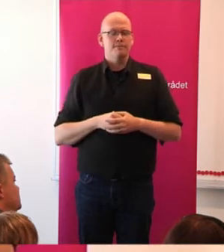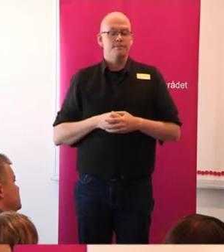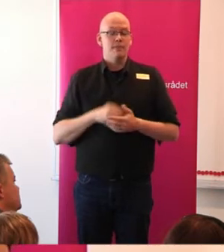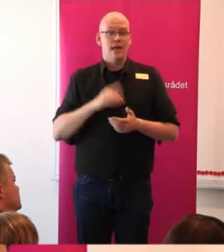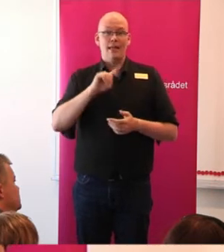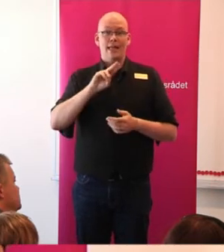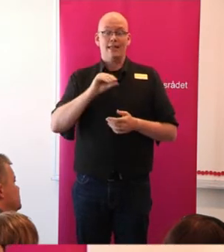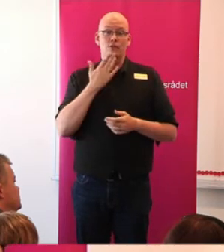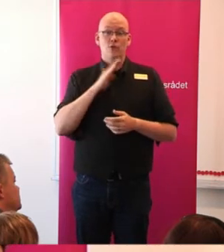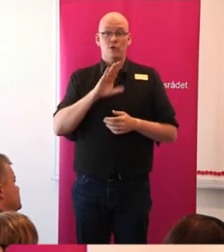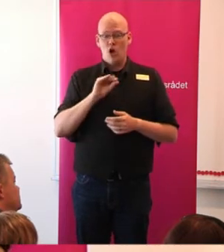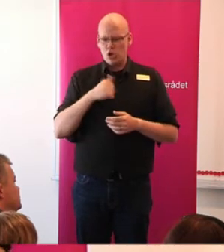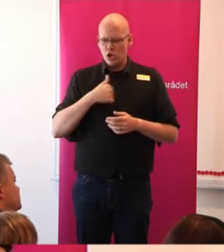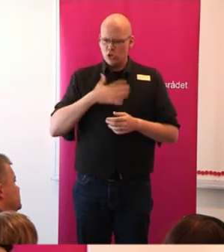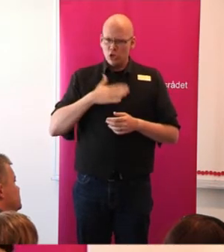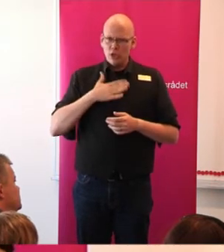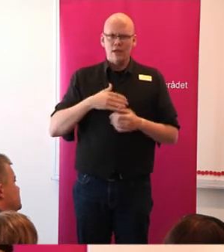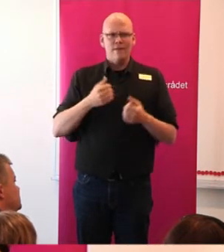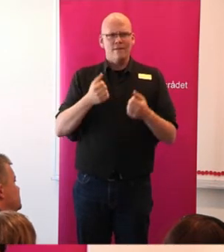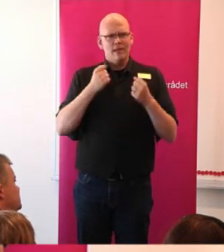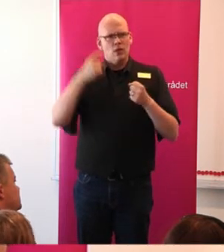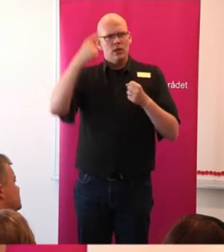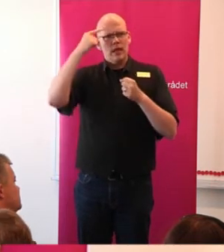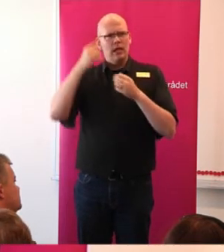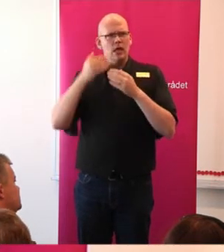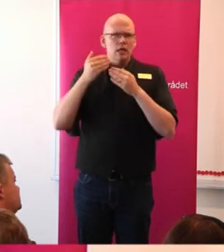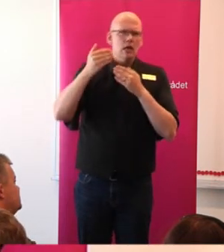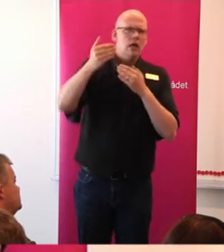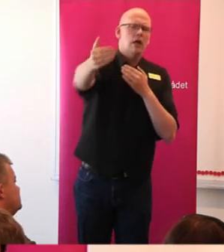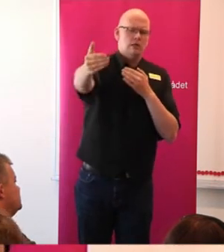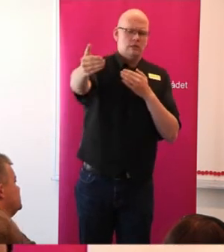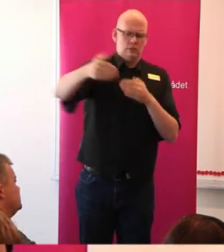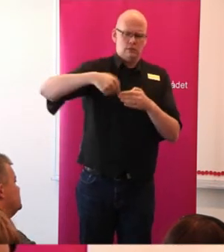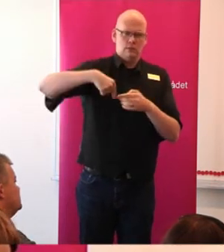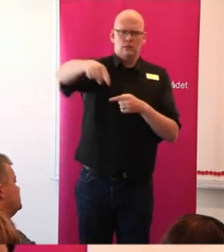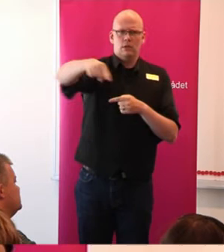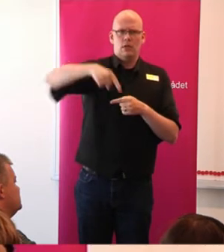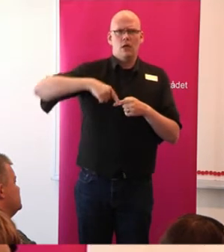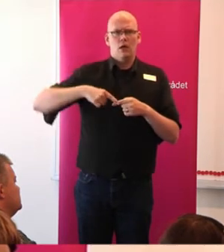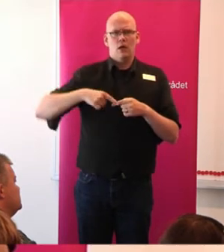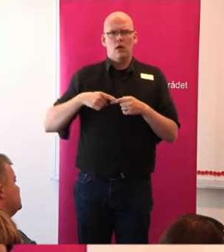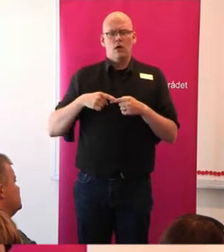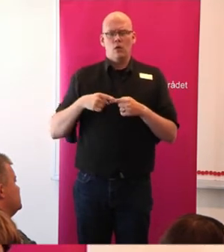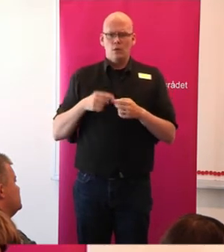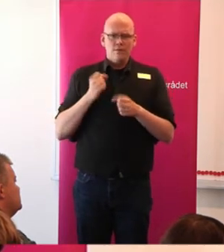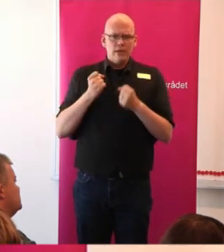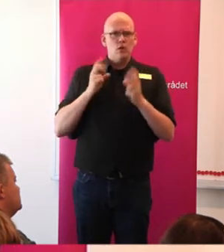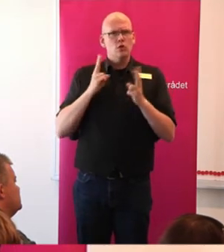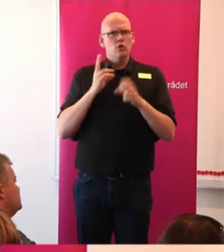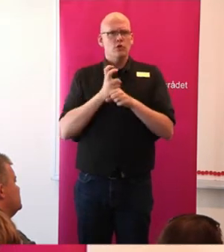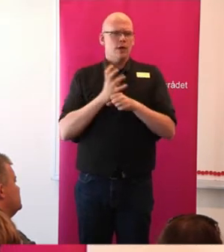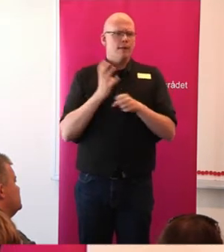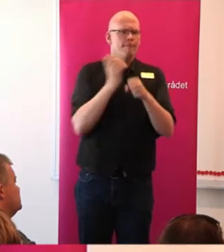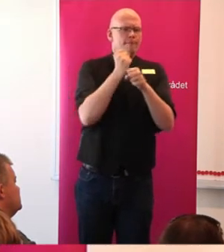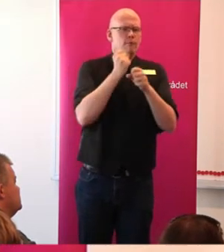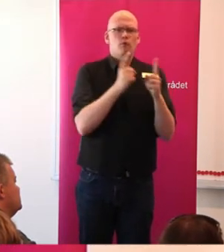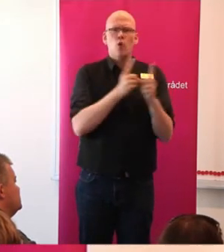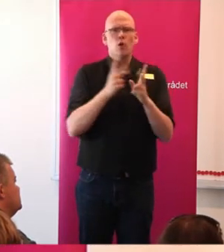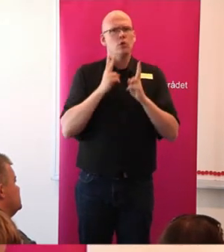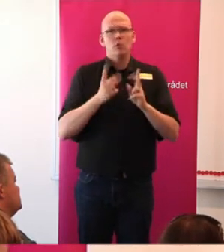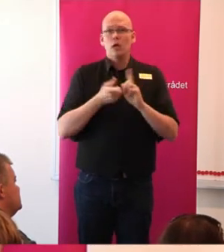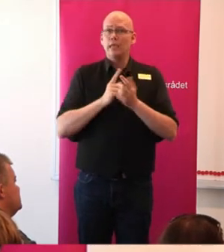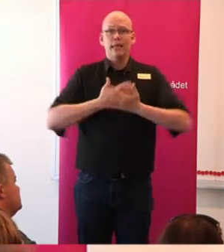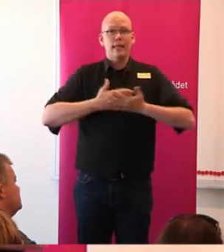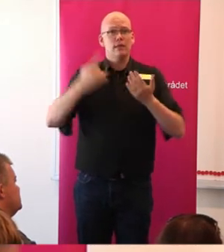är långsiktigheten och att man når en grupp som kanske inte självklart tänker folkhögskola i första